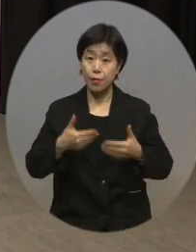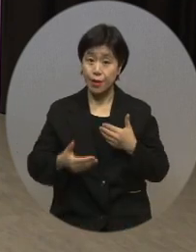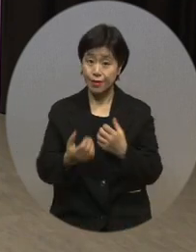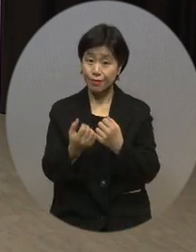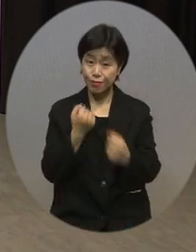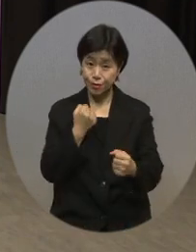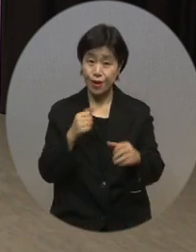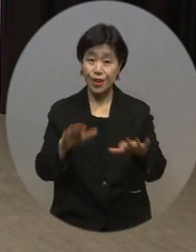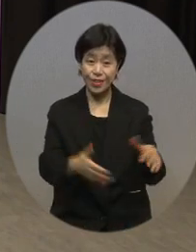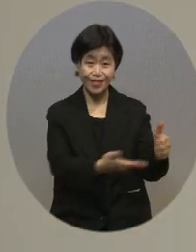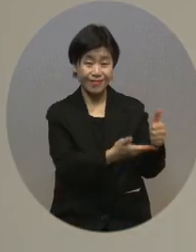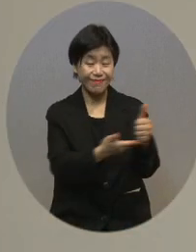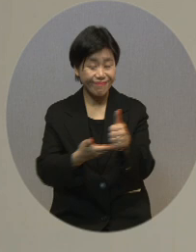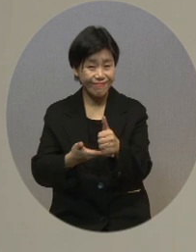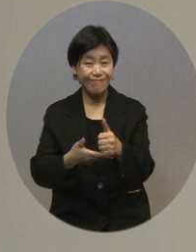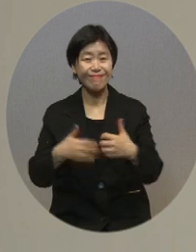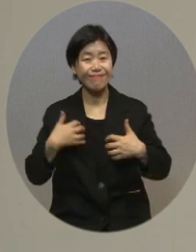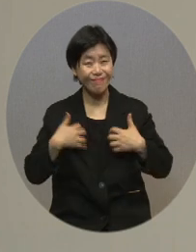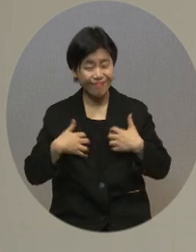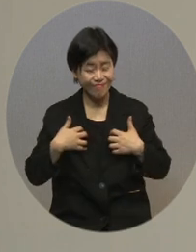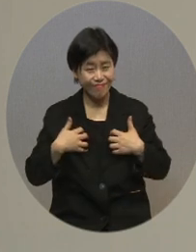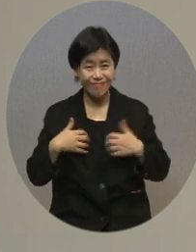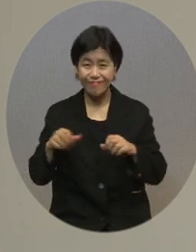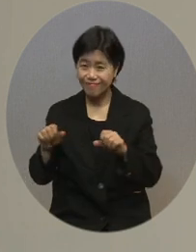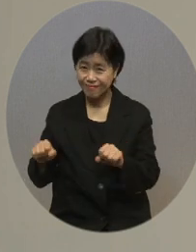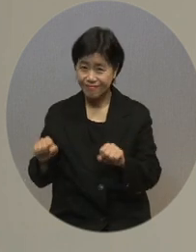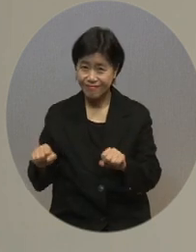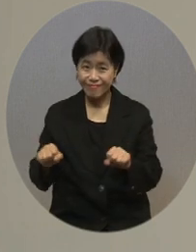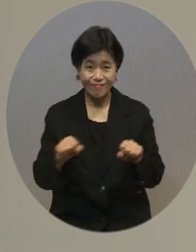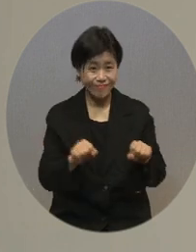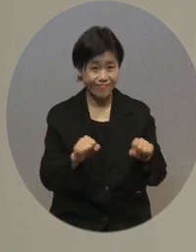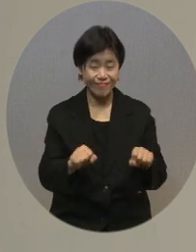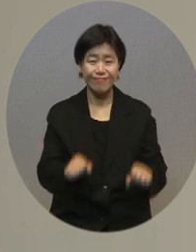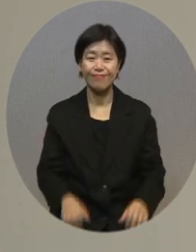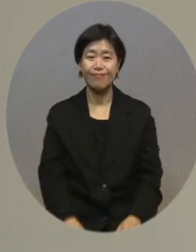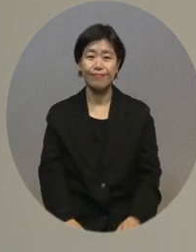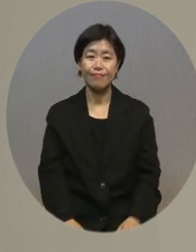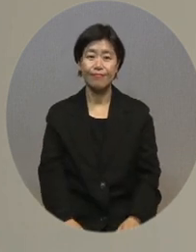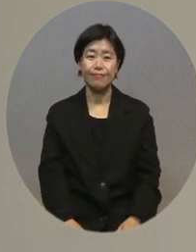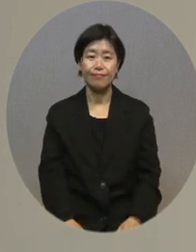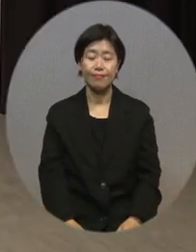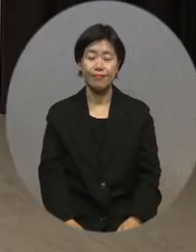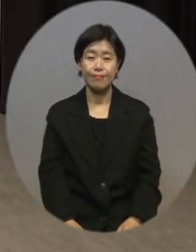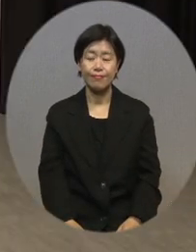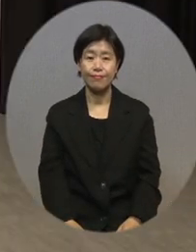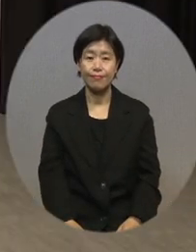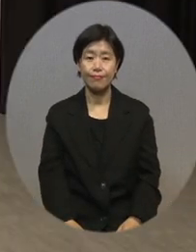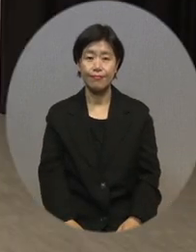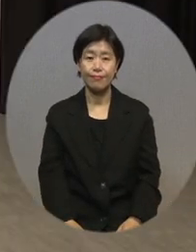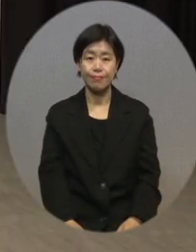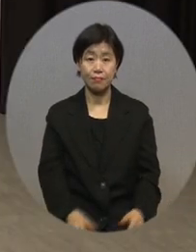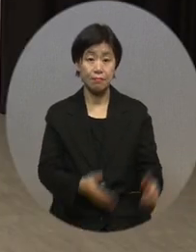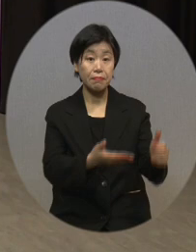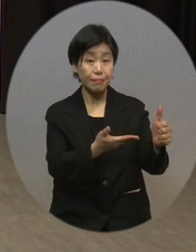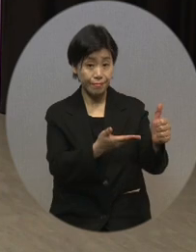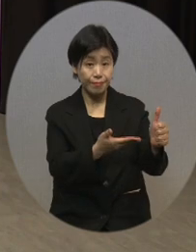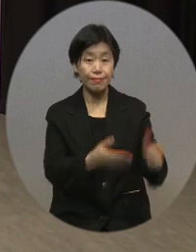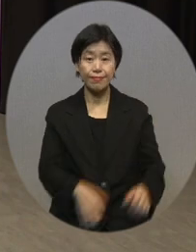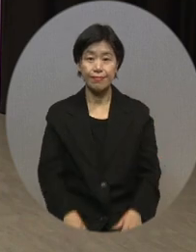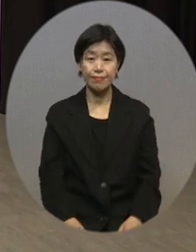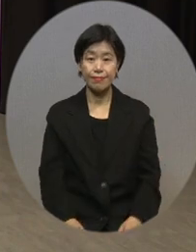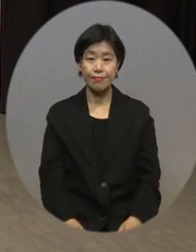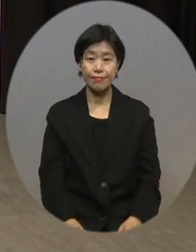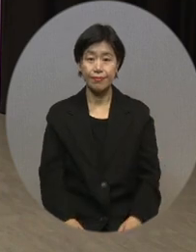모셨습니다. 반갑습니다. 네, 안녕하십니까. 예, 불러주셔서 고맙습니다. 고맙습니다. 김길성 청장께서는